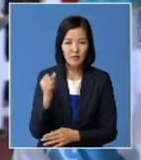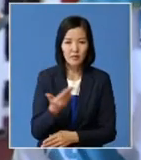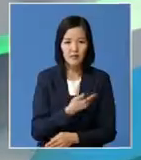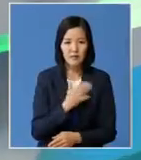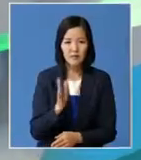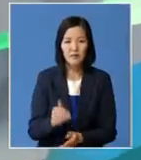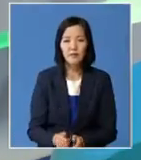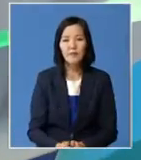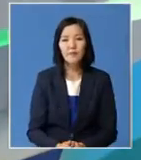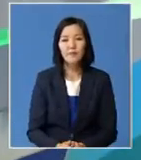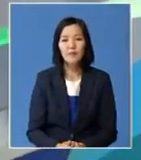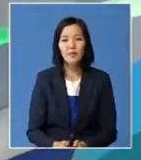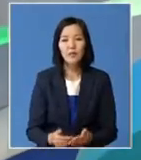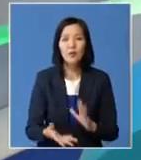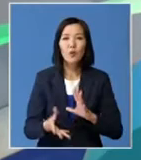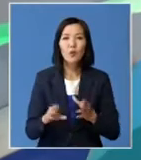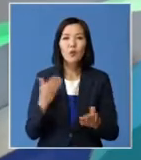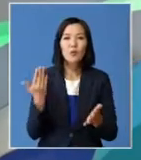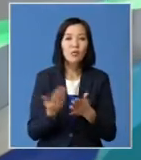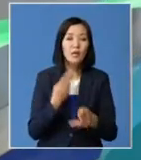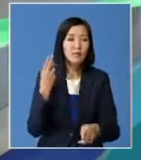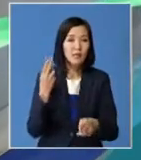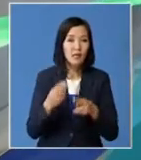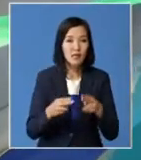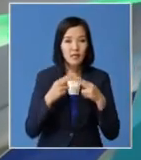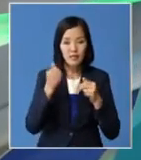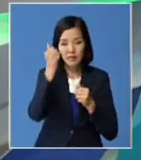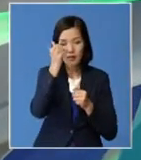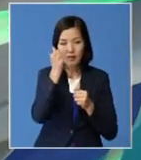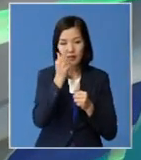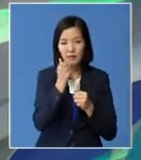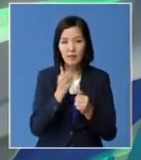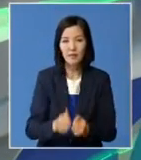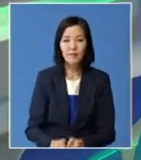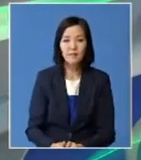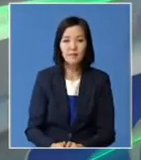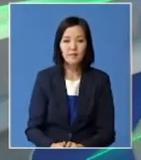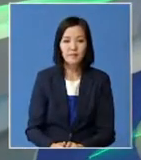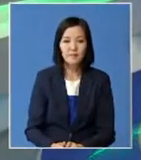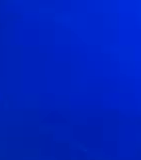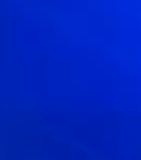Қорытынды жаңалықтар рет осындай болды. Назарларыңызға рахмет. Аман сау болыңыздар.